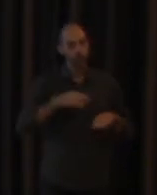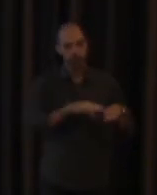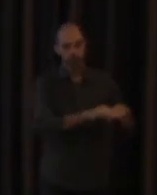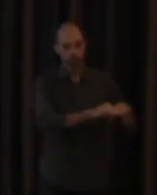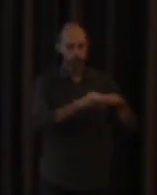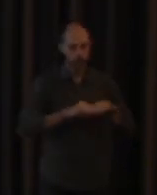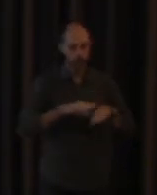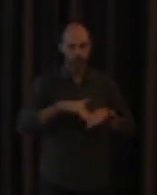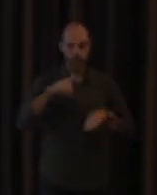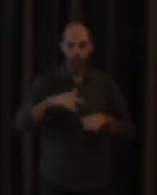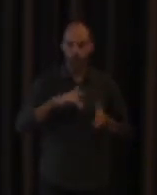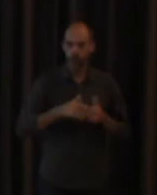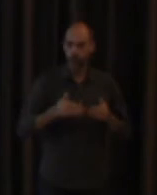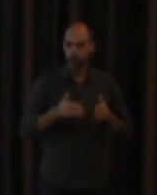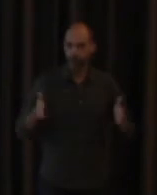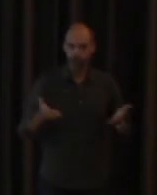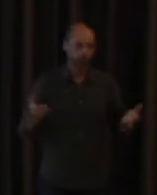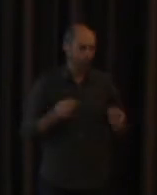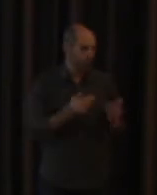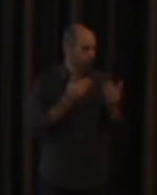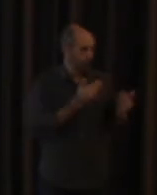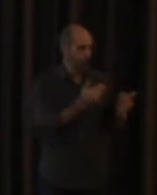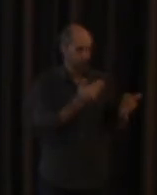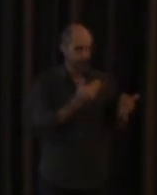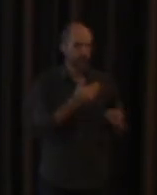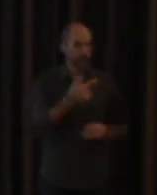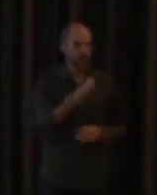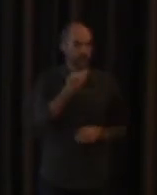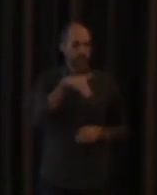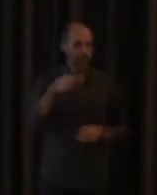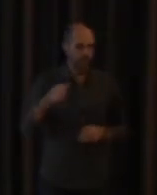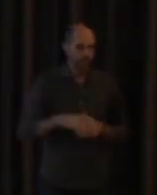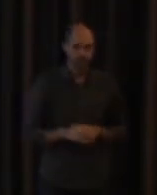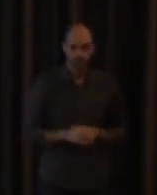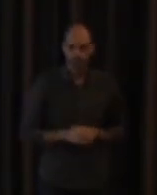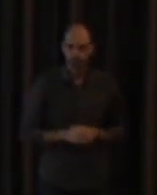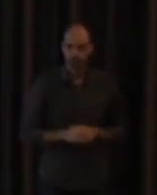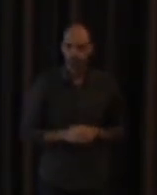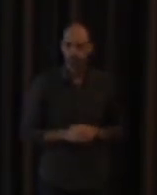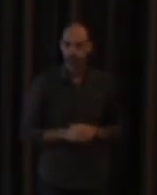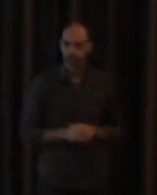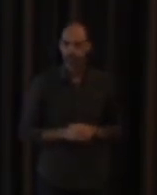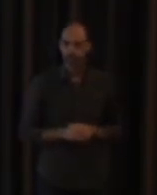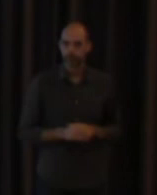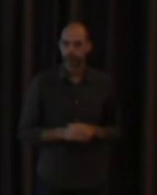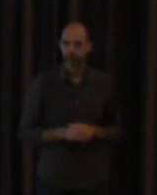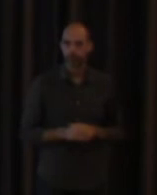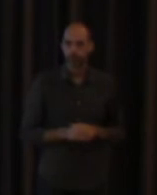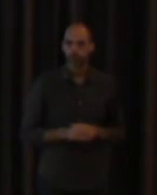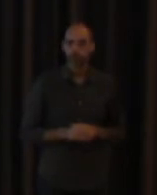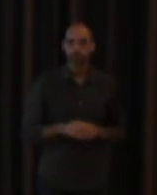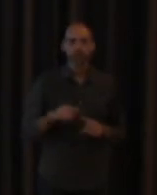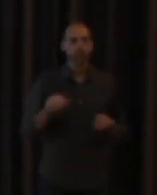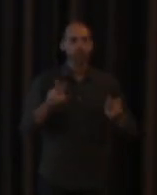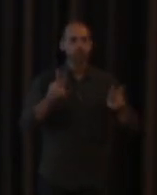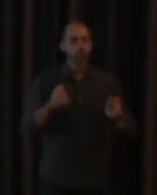impartir aquesta lliçó. Així que moltes gràcies, Gemma, de tota la facultat. La lliçó inaugural